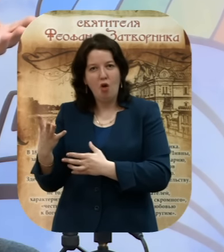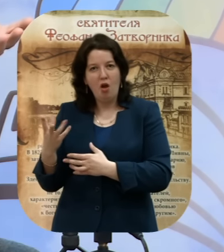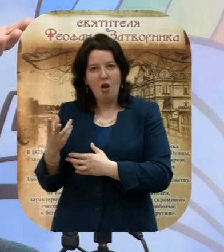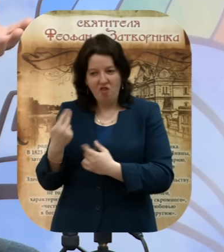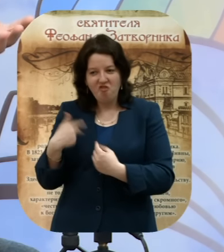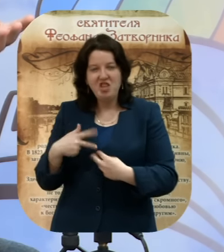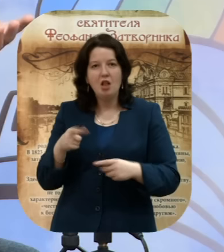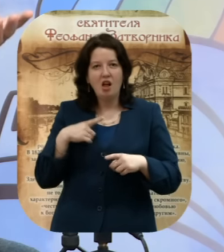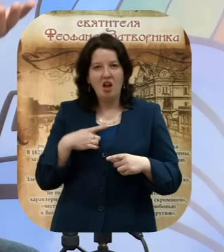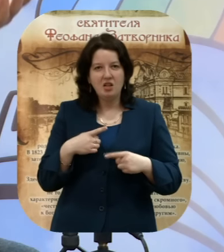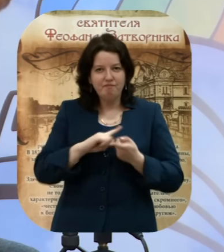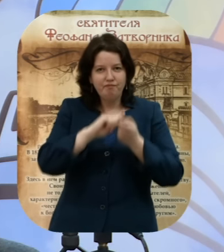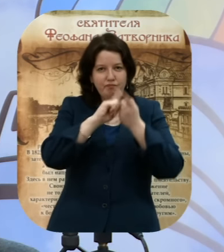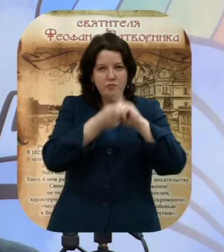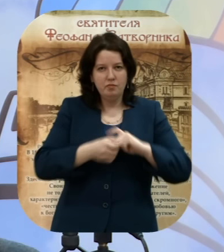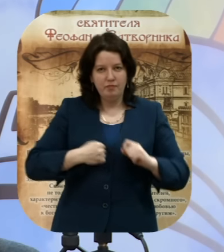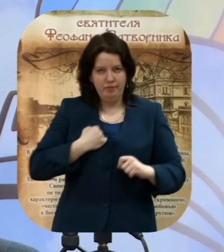я.